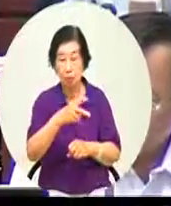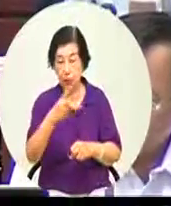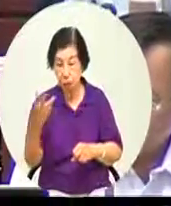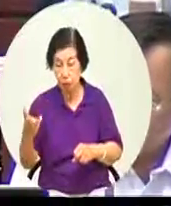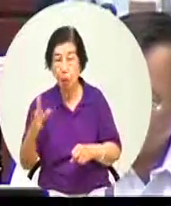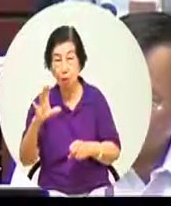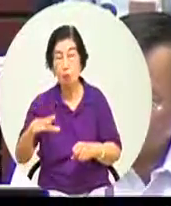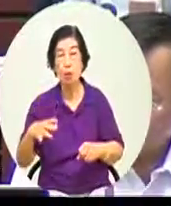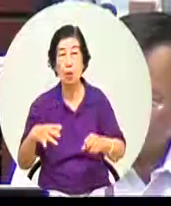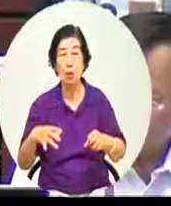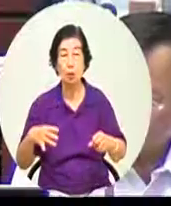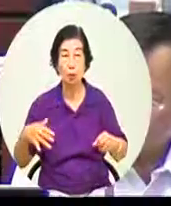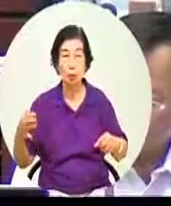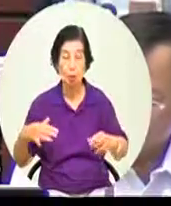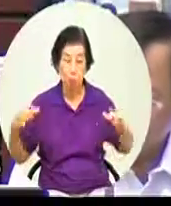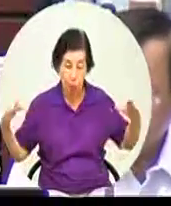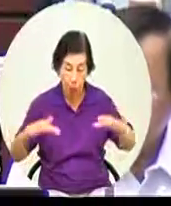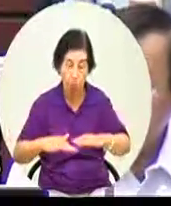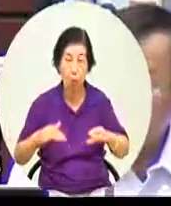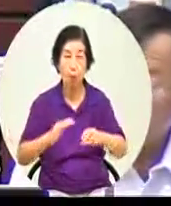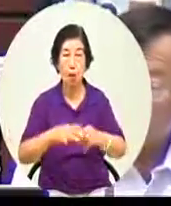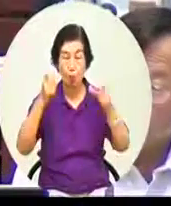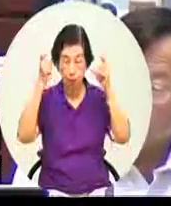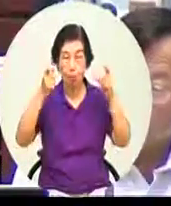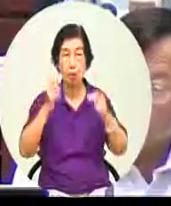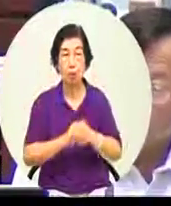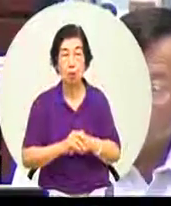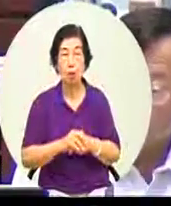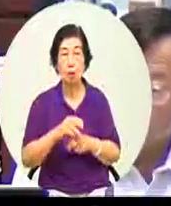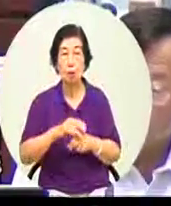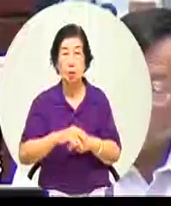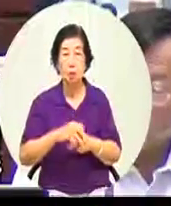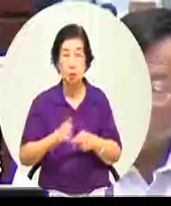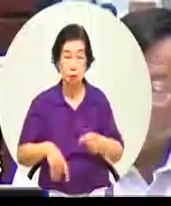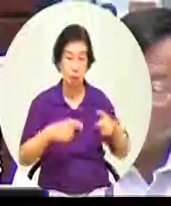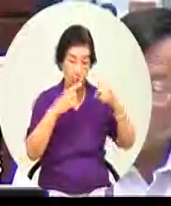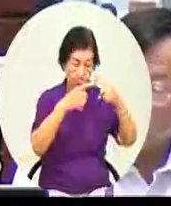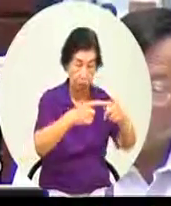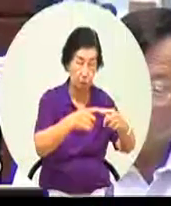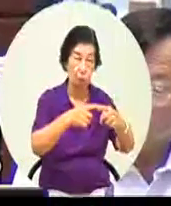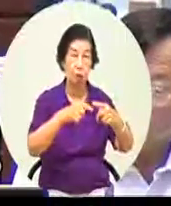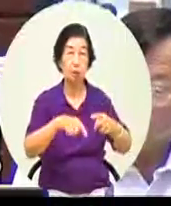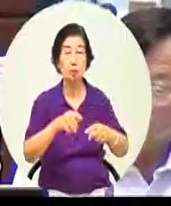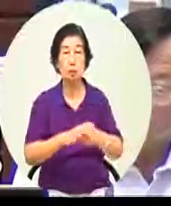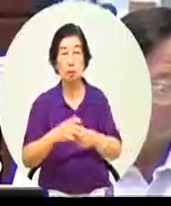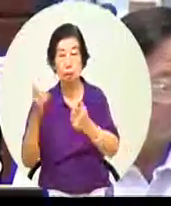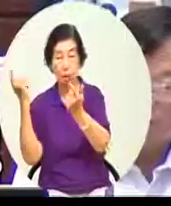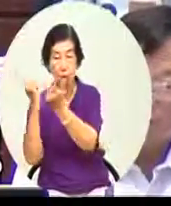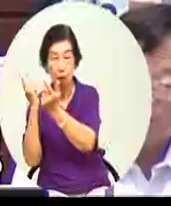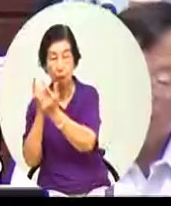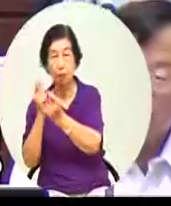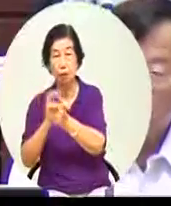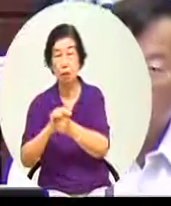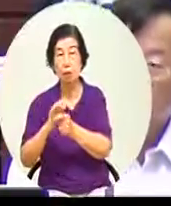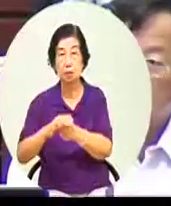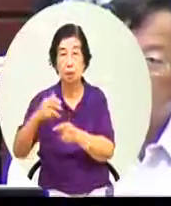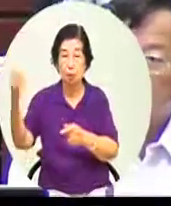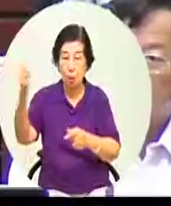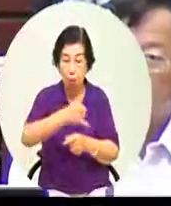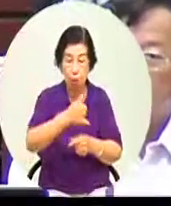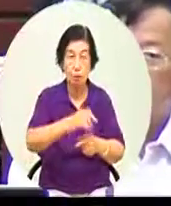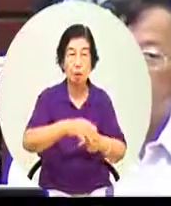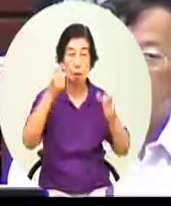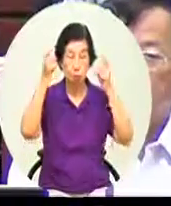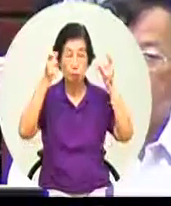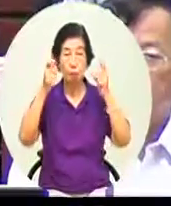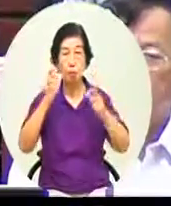雄来，而且他们是把这个行程特别安排。从台北拉到这个高雄来，那所以我想在这个部分呢，